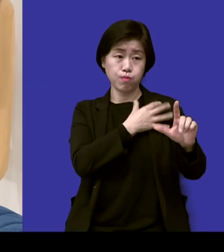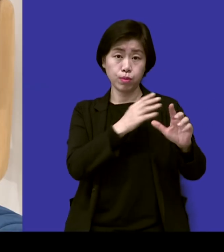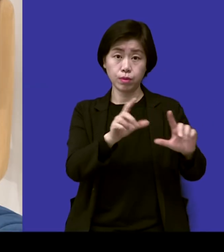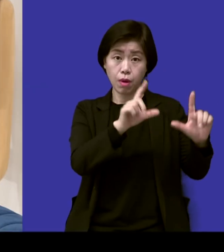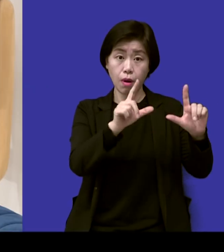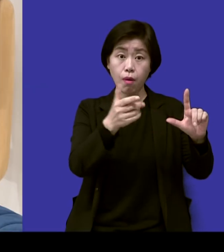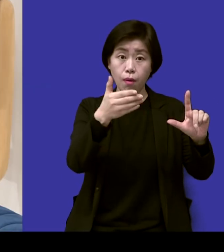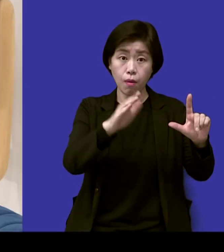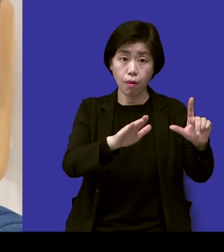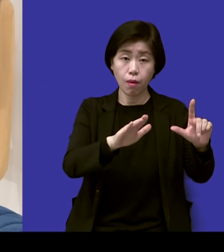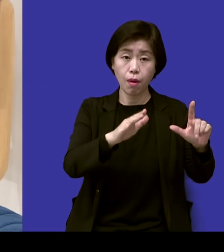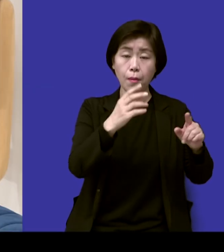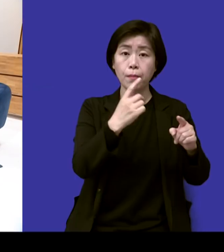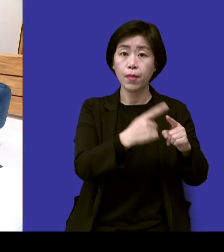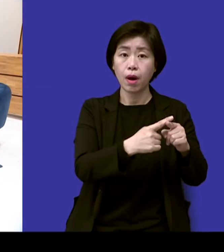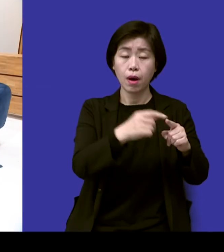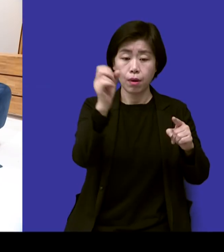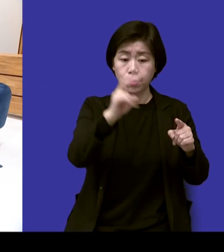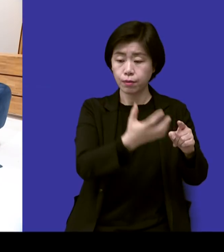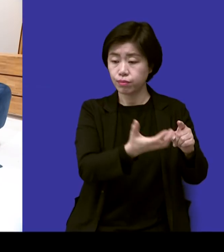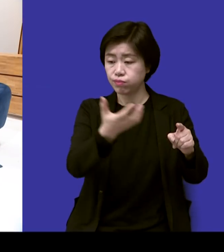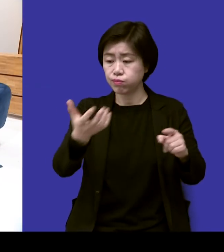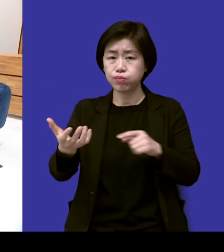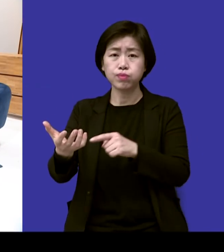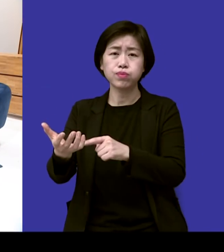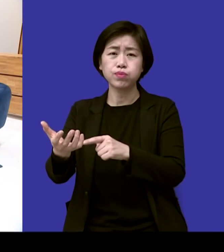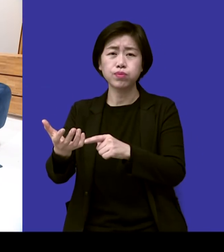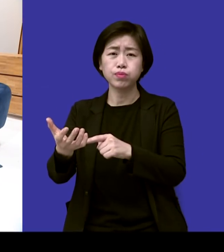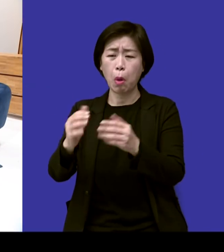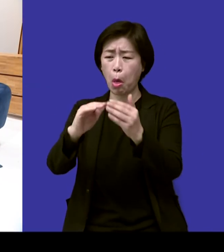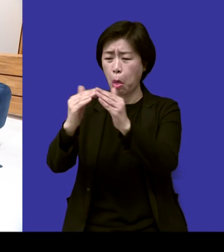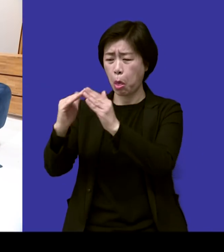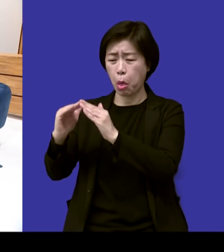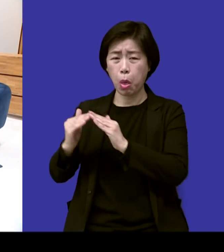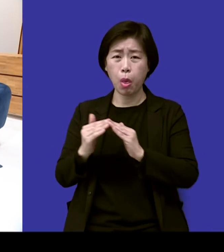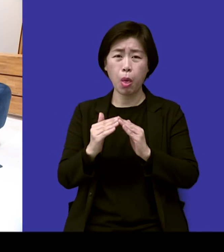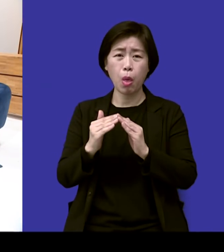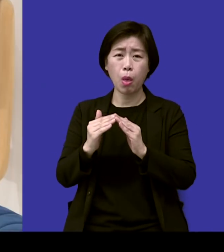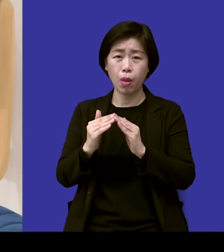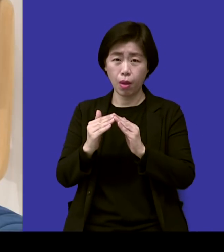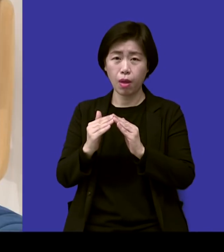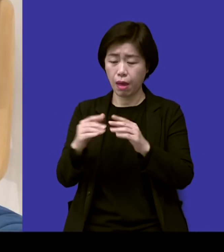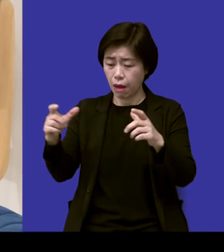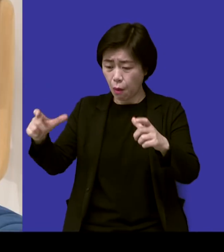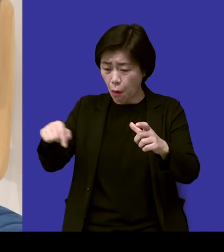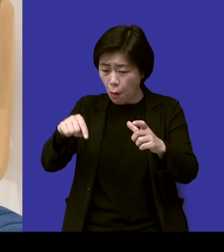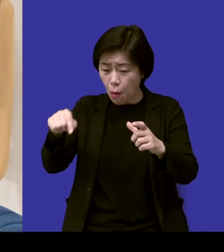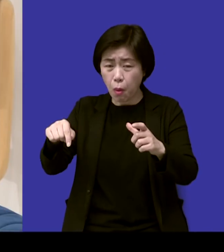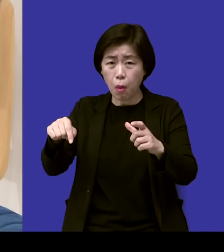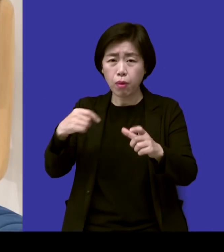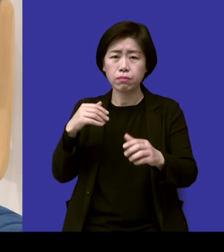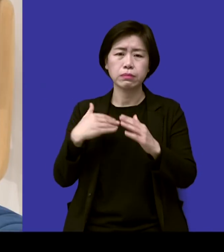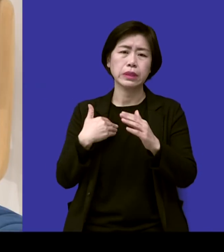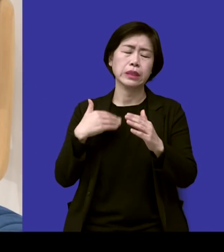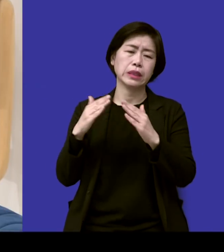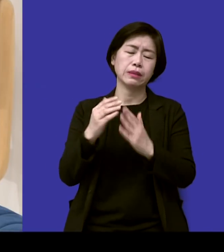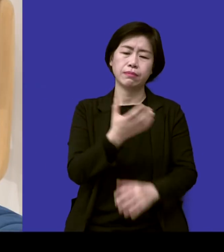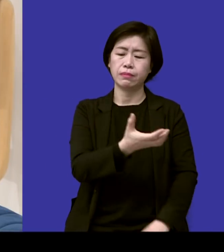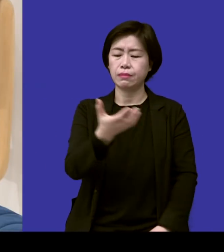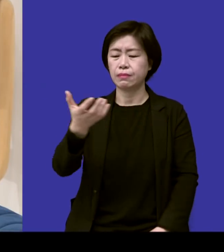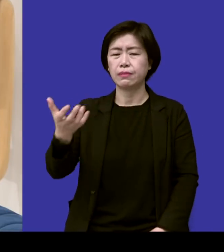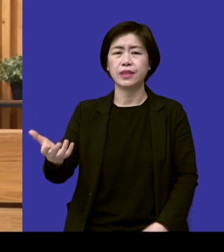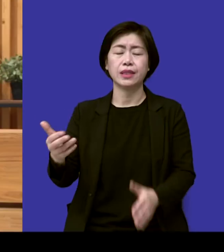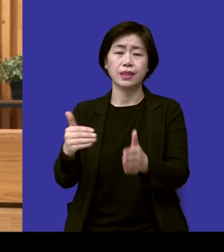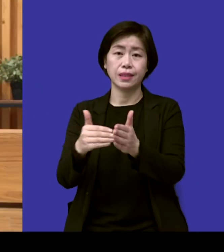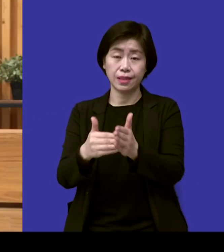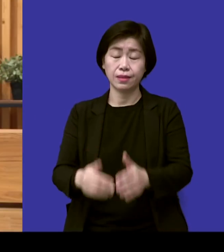보였는데 지금 생각해보면 그 마당에 한 집, 두 집, 세 집, 네 집, 다섯 집 여러 집들이 사는 초가집으로 이사를 가게 된